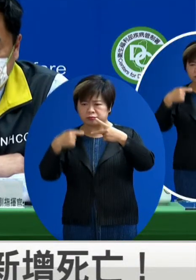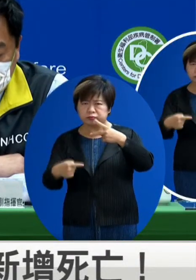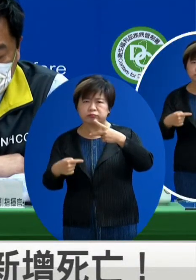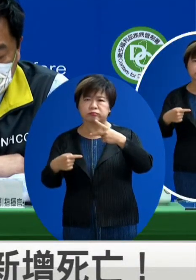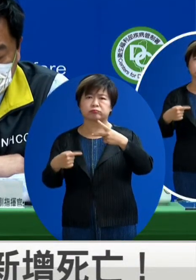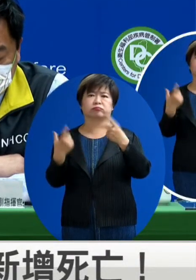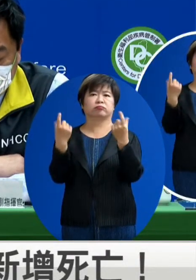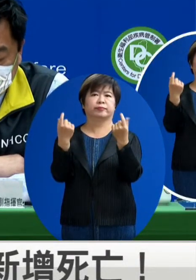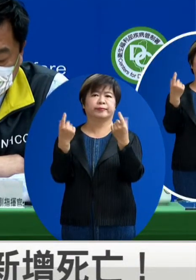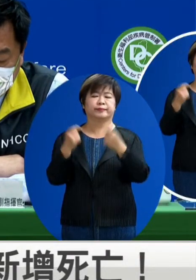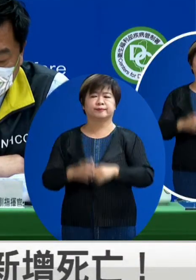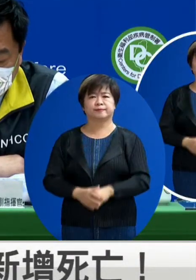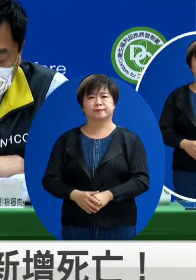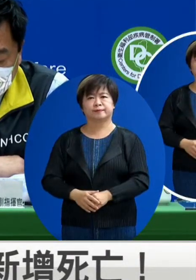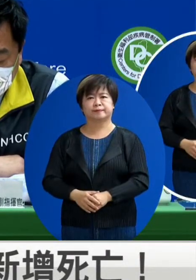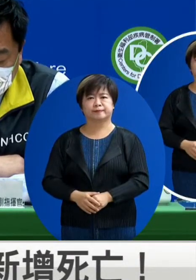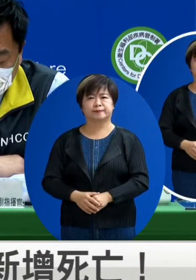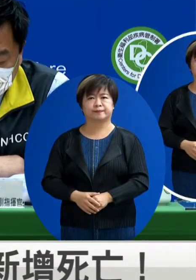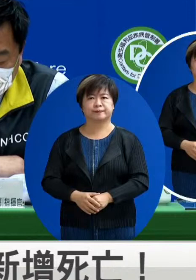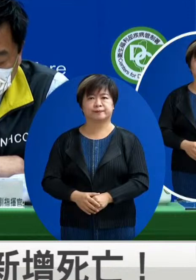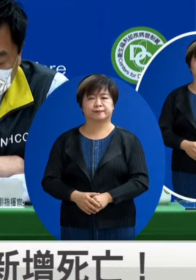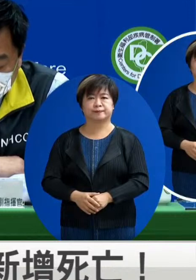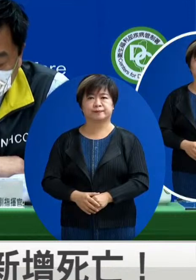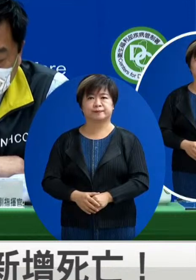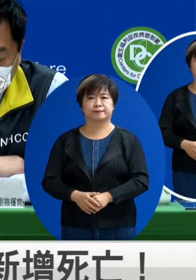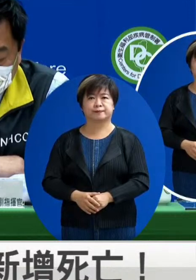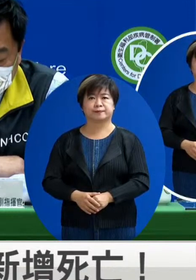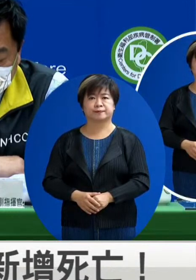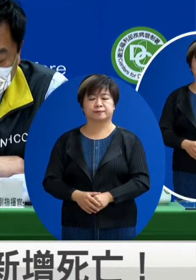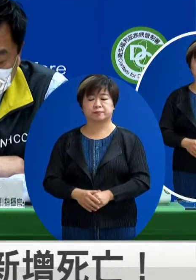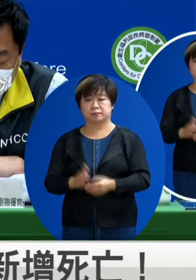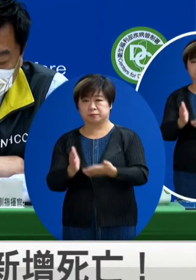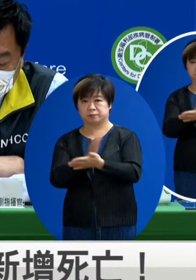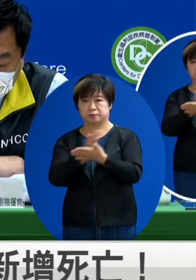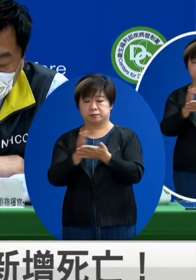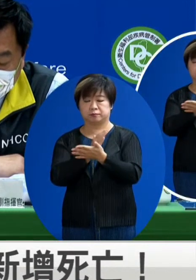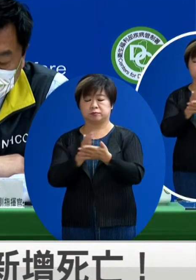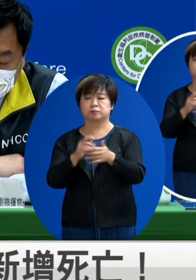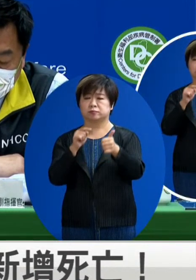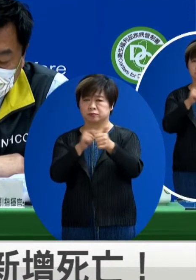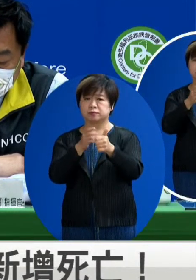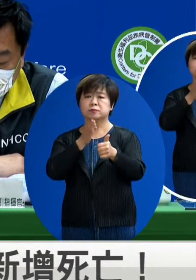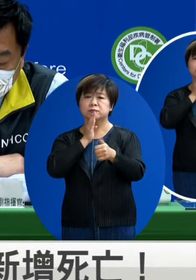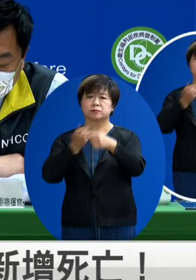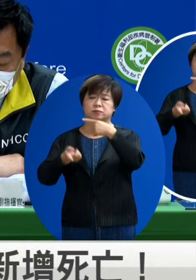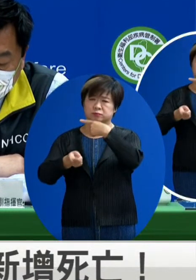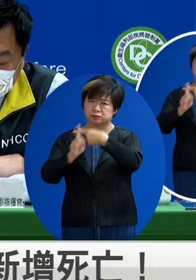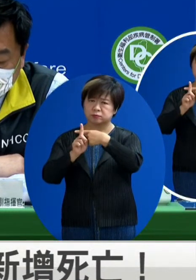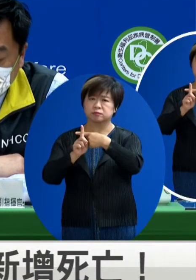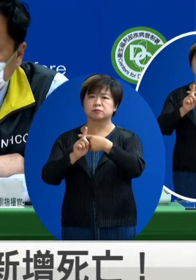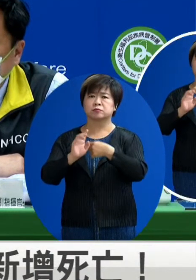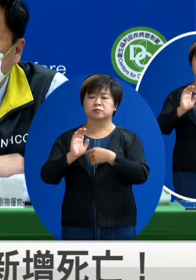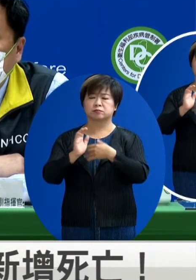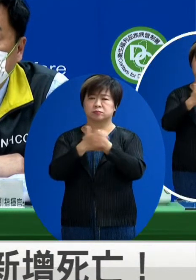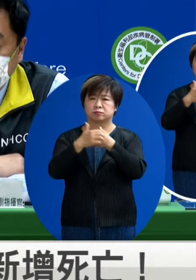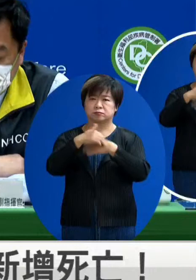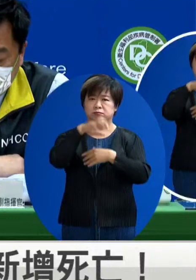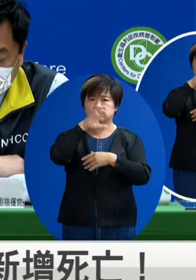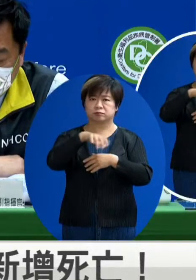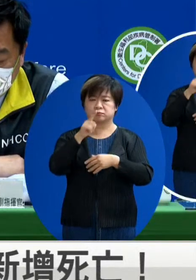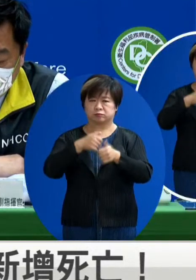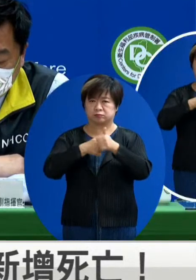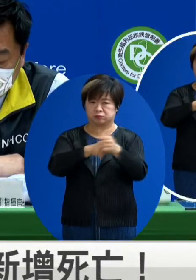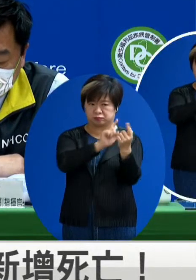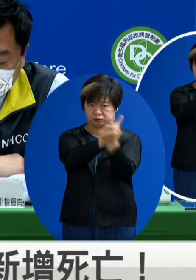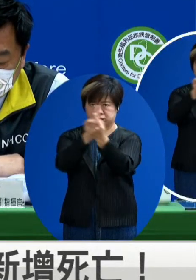那所以就是已经判为这个确诊的个案哈，那卫生单位呢也已经框列